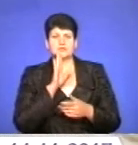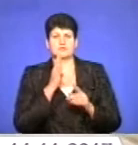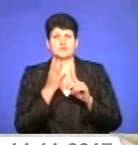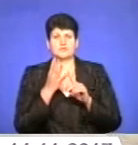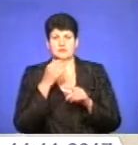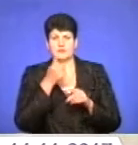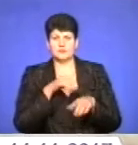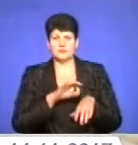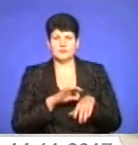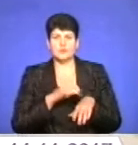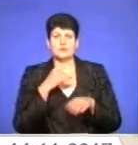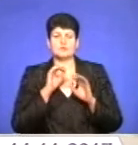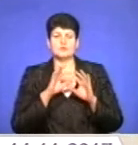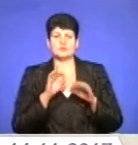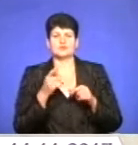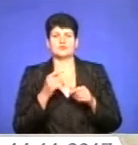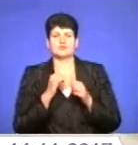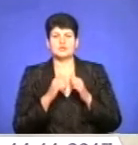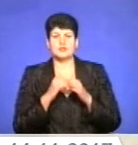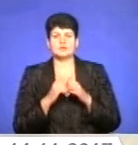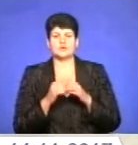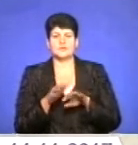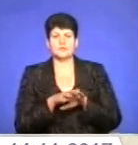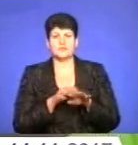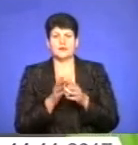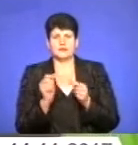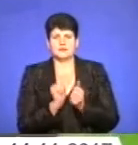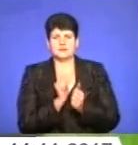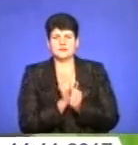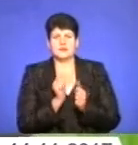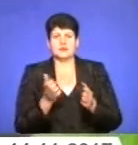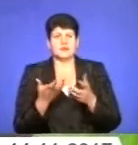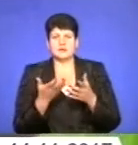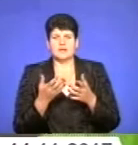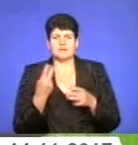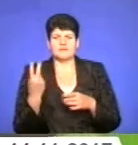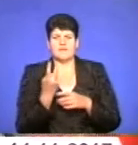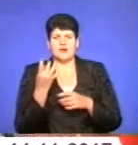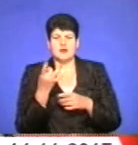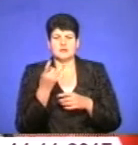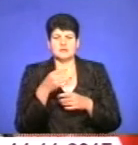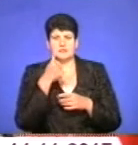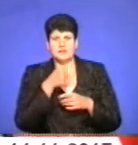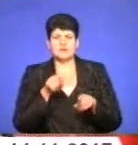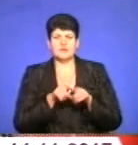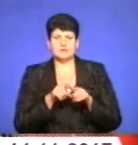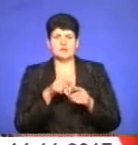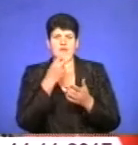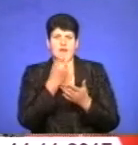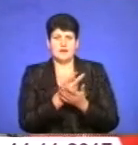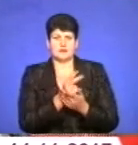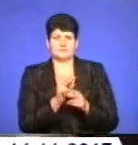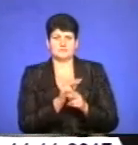рік. Розповідає, що від цієї недуги у неї часто затерпають руки та ноги. Тому двічі на рік протягом 10 днів теж лягає на денний